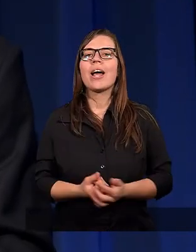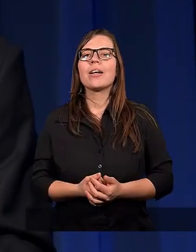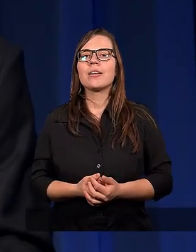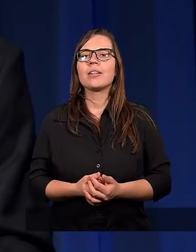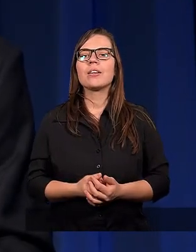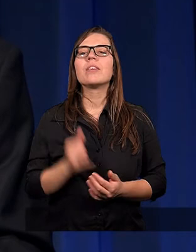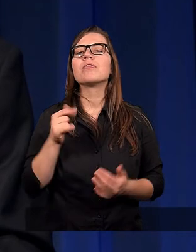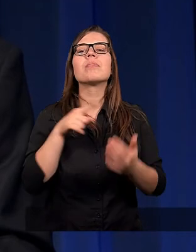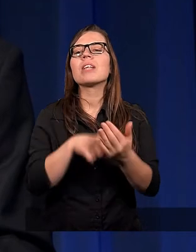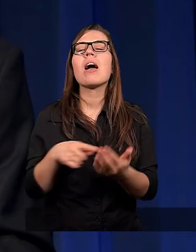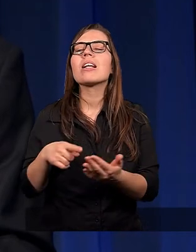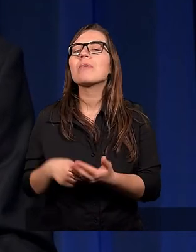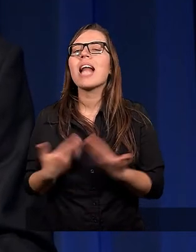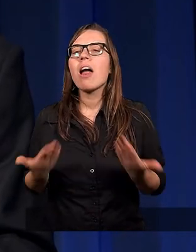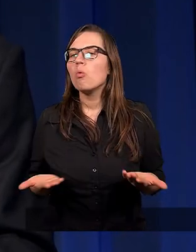W jakim celu?